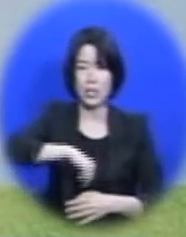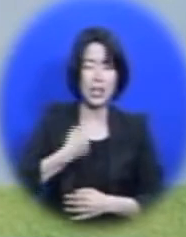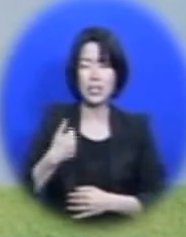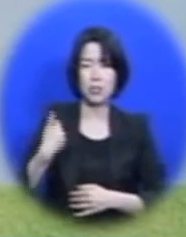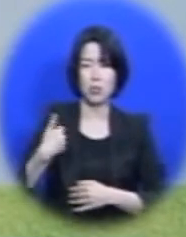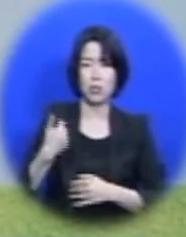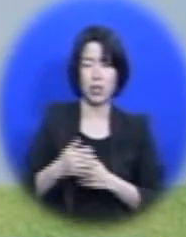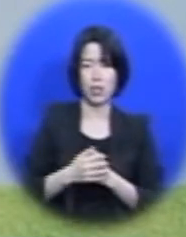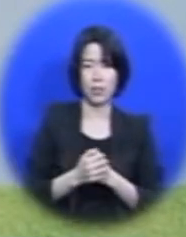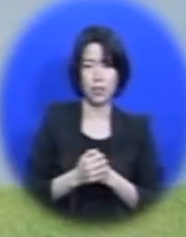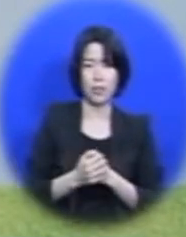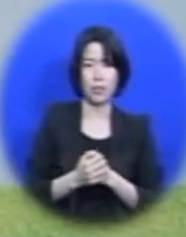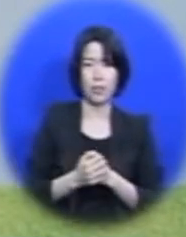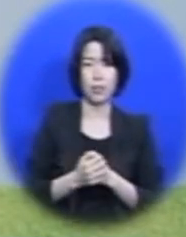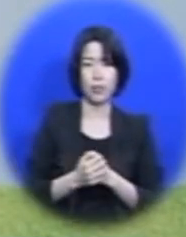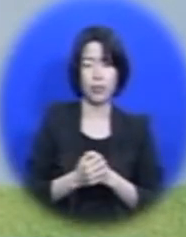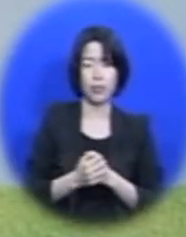모릅니다.